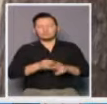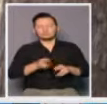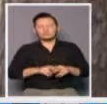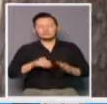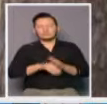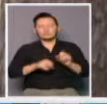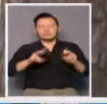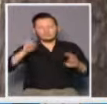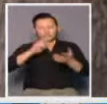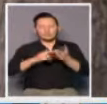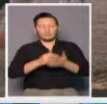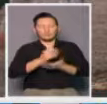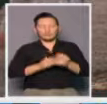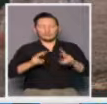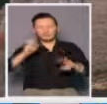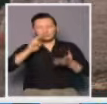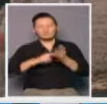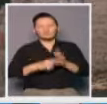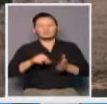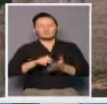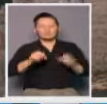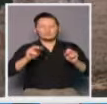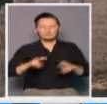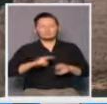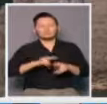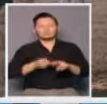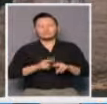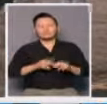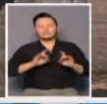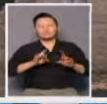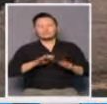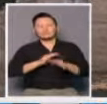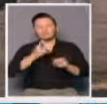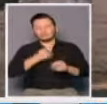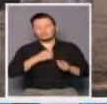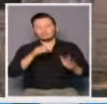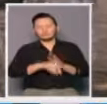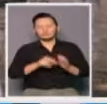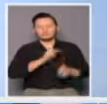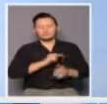на пограничную службу. Это отличная возможность для тех, кто имеет способности к военной службе.